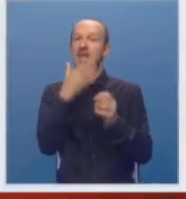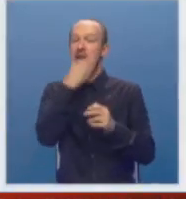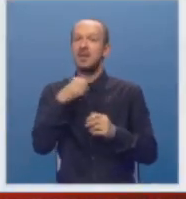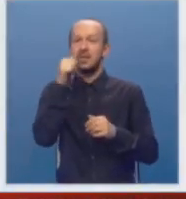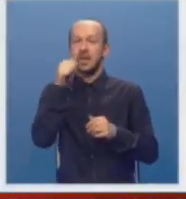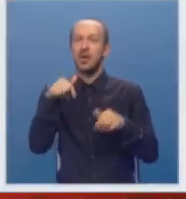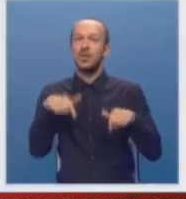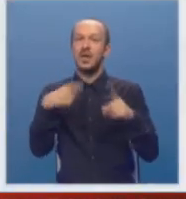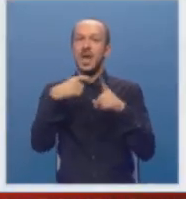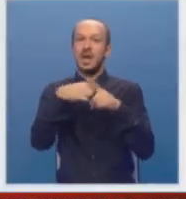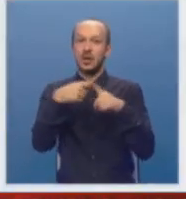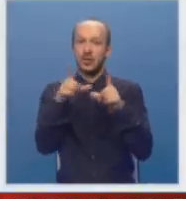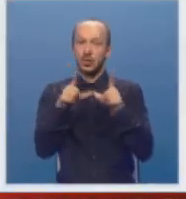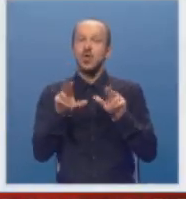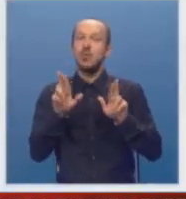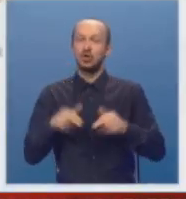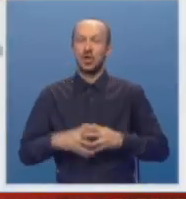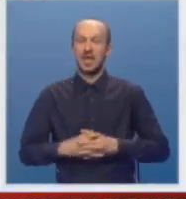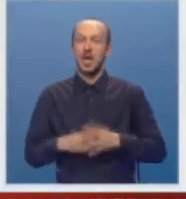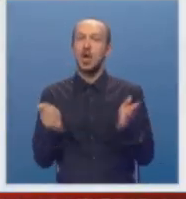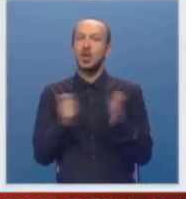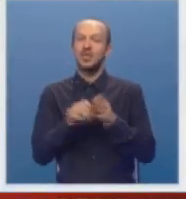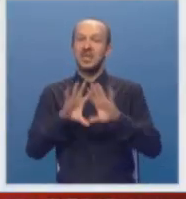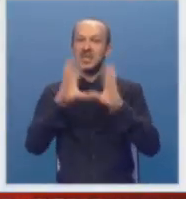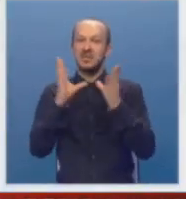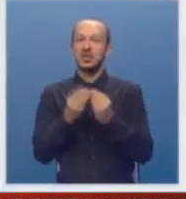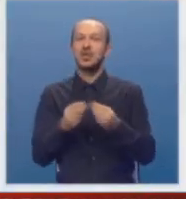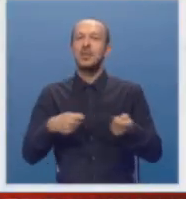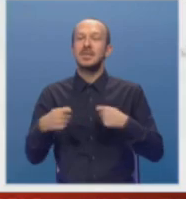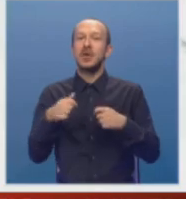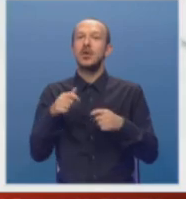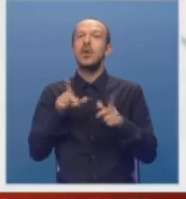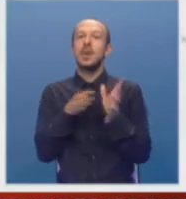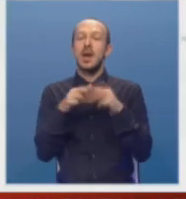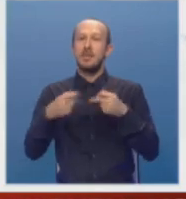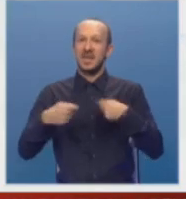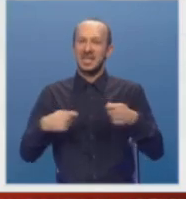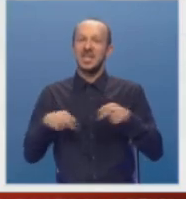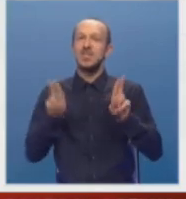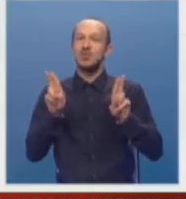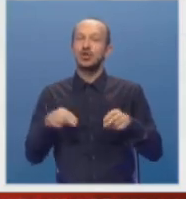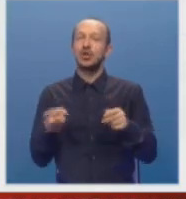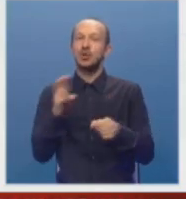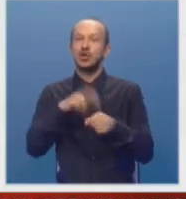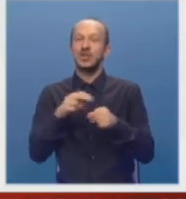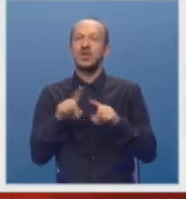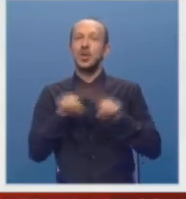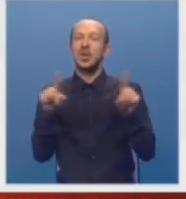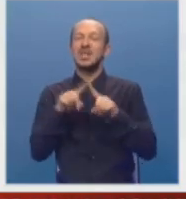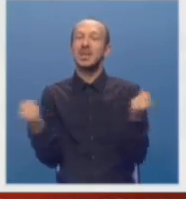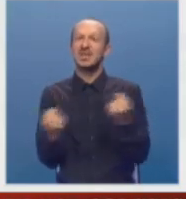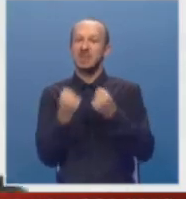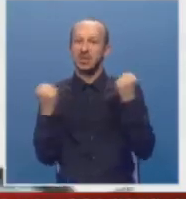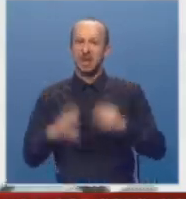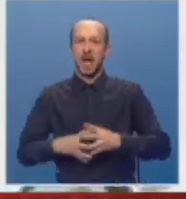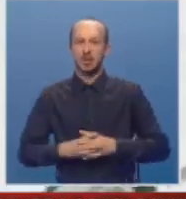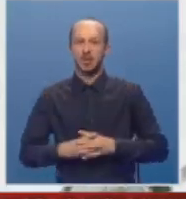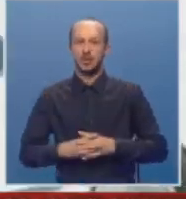ovdje u Kalinoviku. Možete kupiti svašta na bazaru, dole u pijaci. Možete učestvovati u raznim